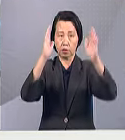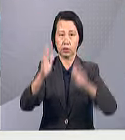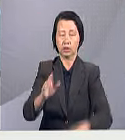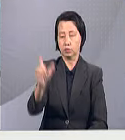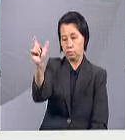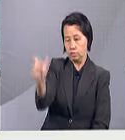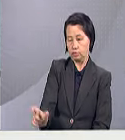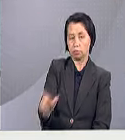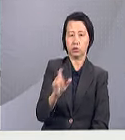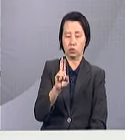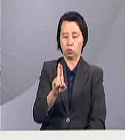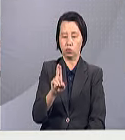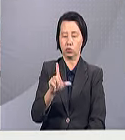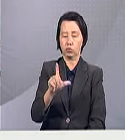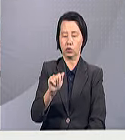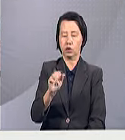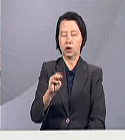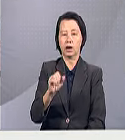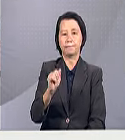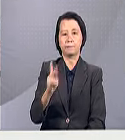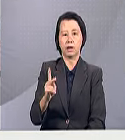seorang ulama, hukama,